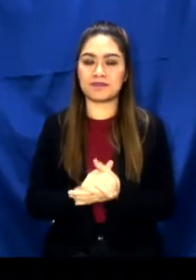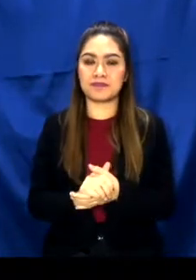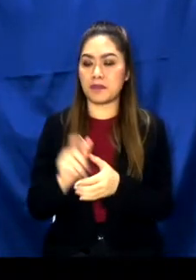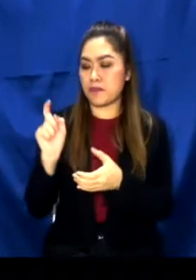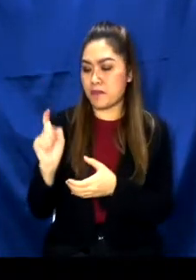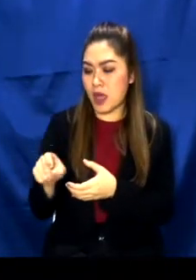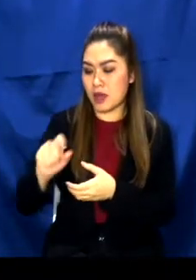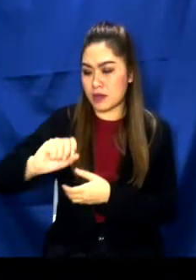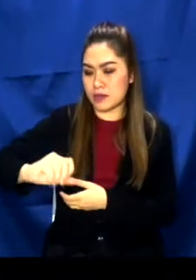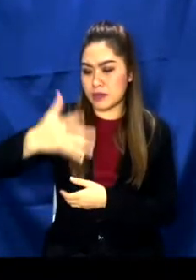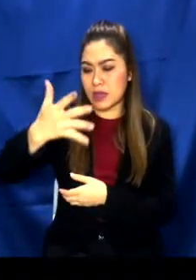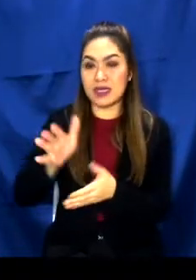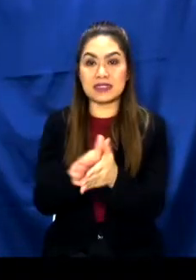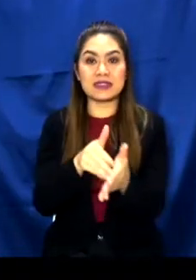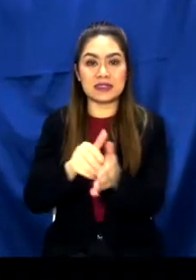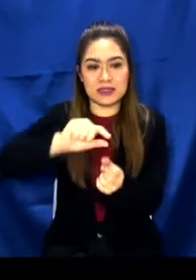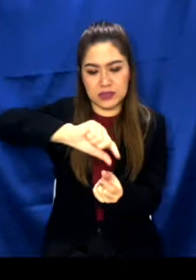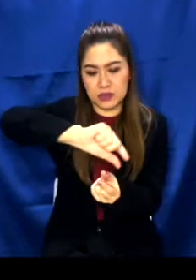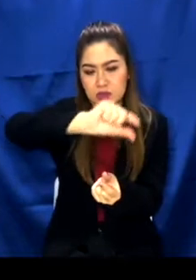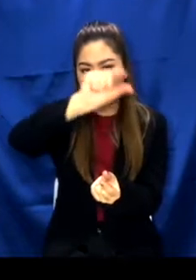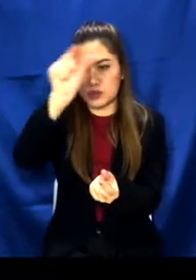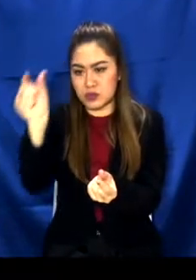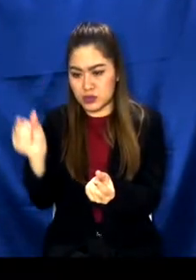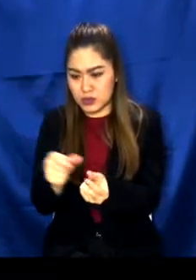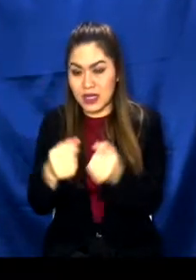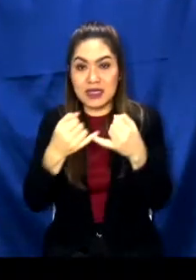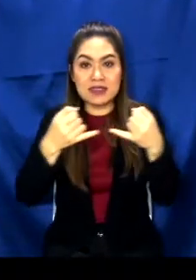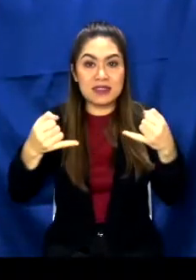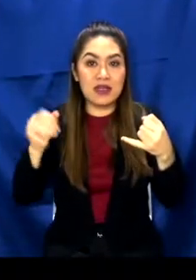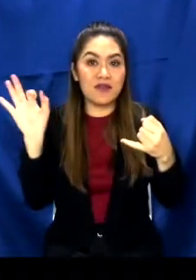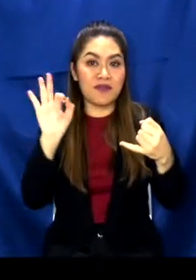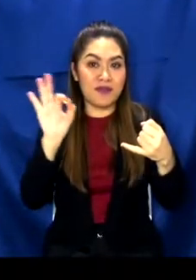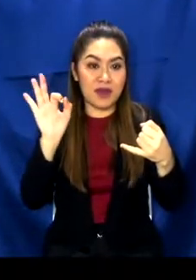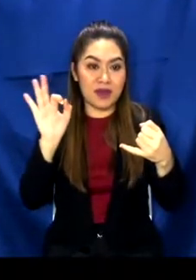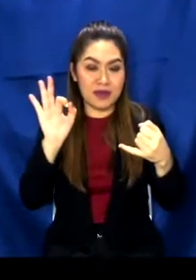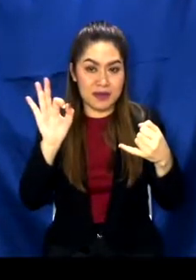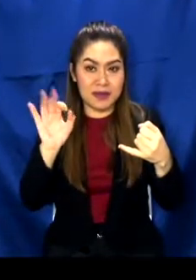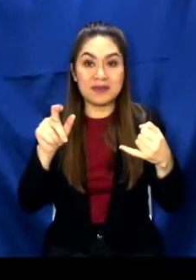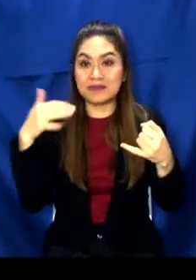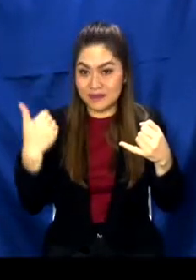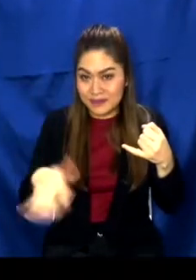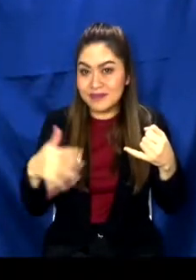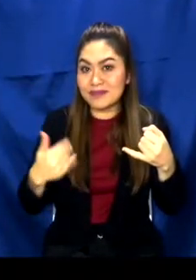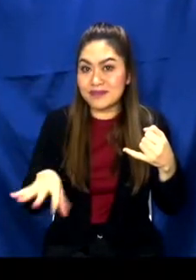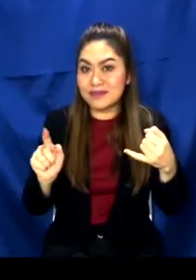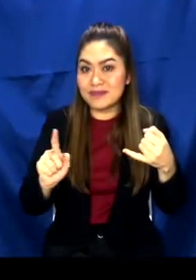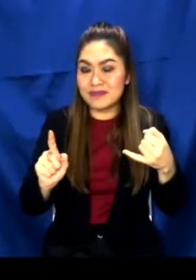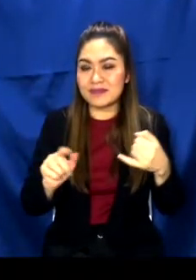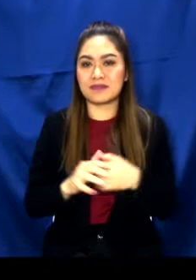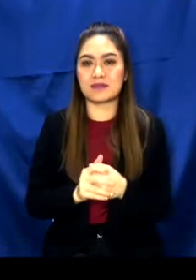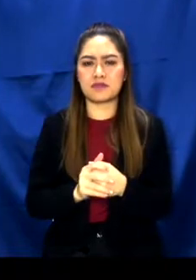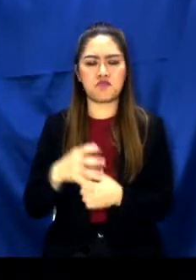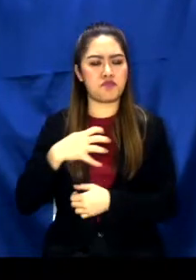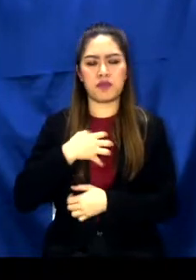ให้ขึ้นขอบสีให้ขึ้นขอบสีแล้วก็เส้นสีฟ้าแบบนี้นะคะพอขึ้นแล้วปุ๊บถ้าเราไม่ต้